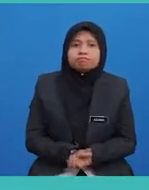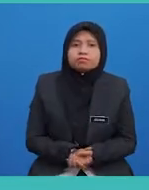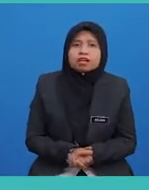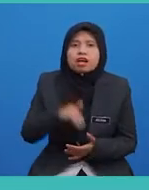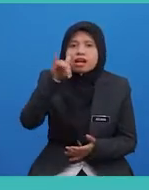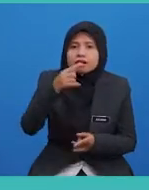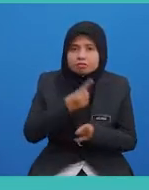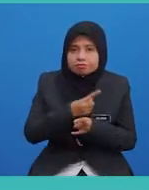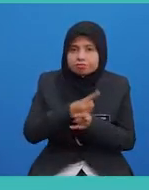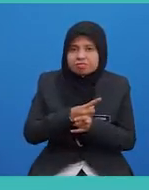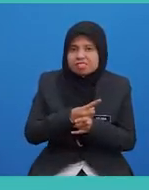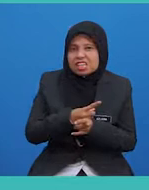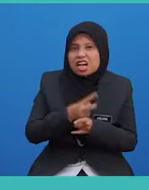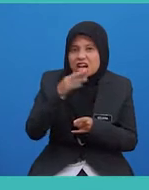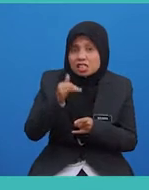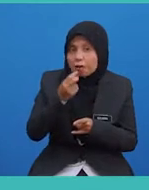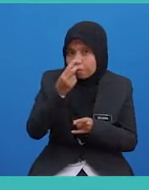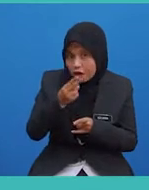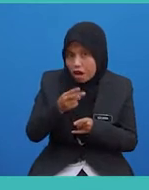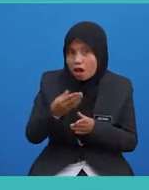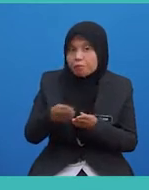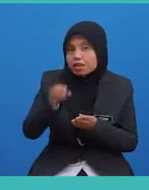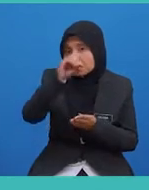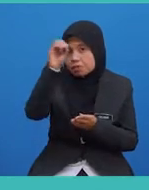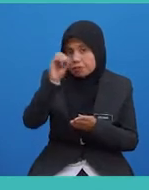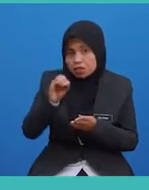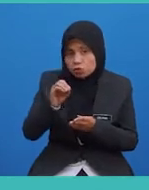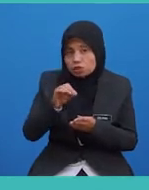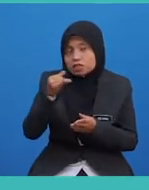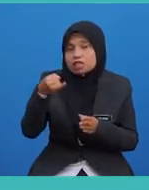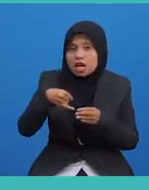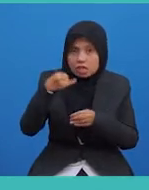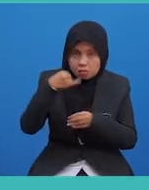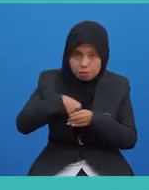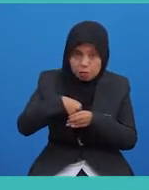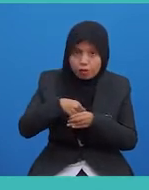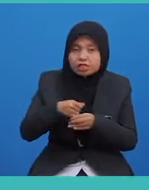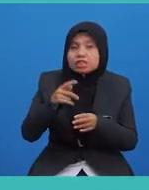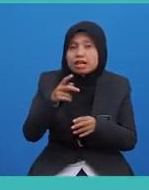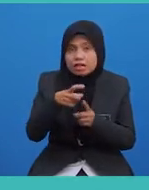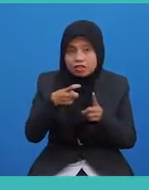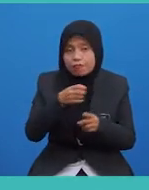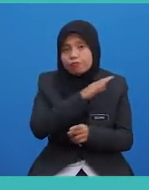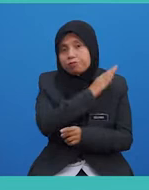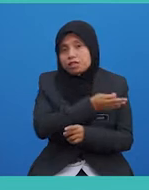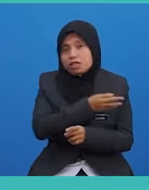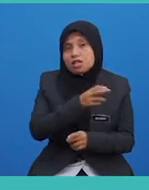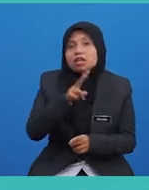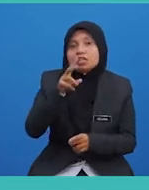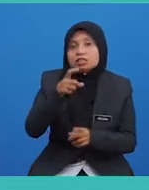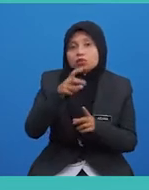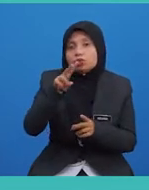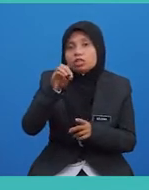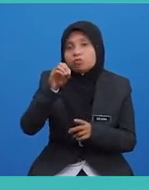Ya, betul. Data tersuratnya bagi peratusan import dari Filipina pada tahun 2015 ialah